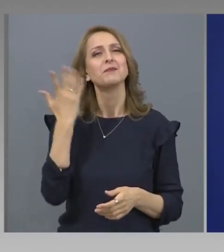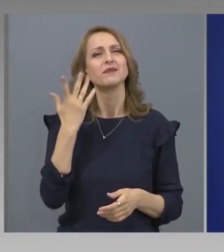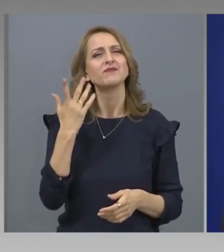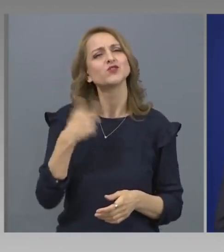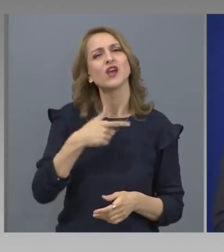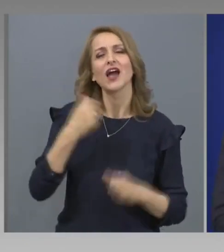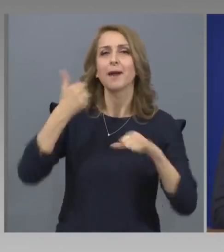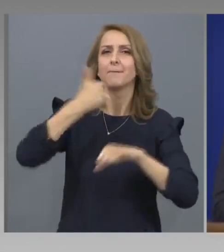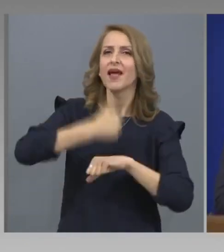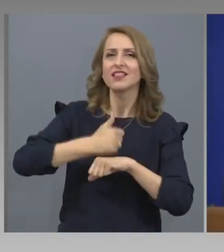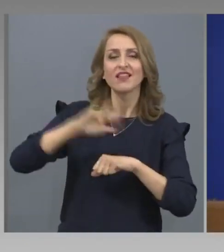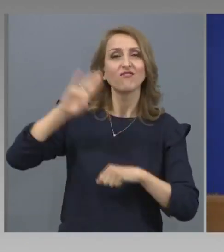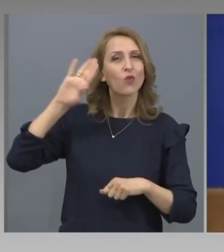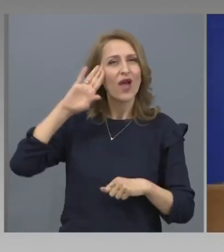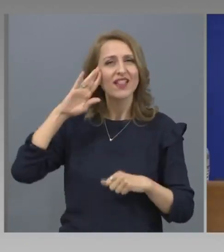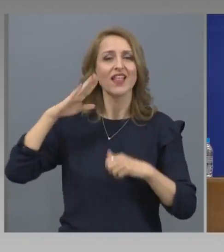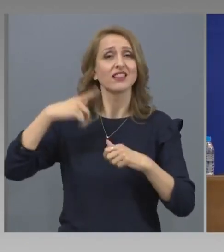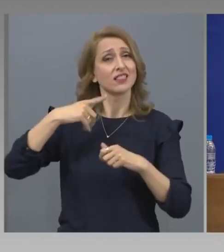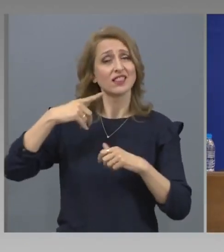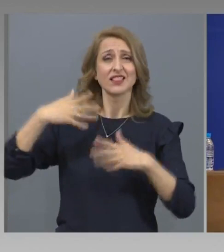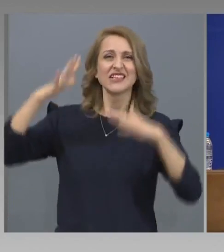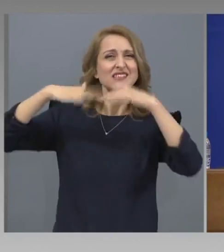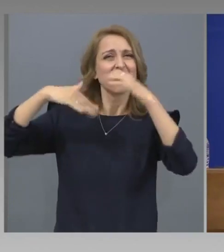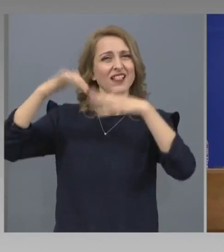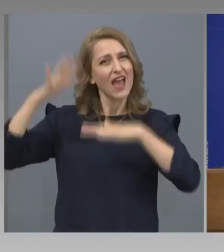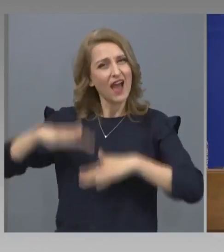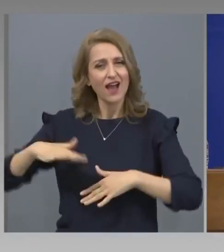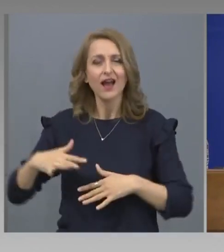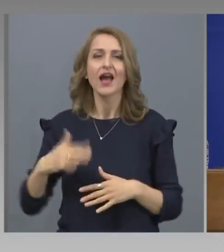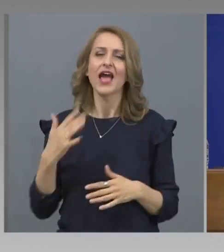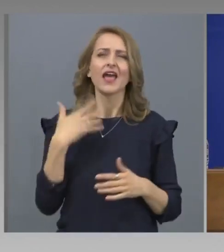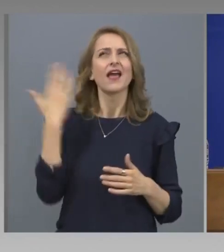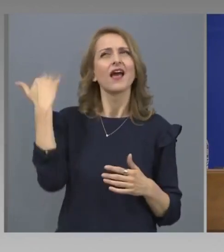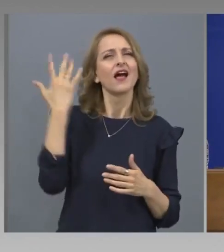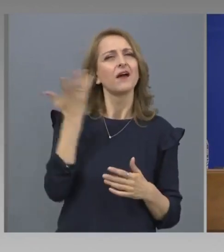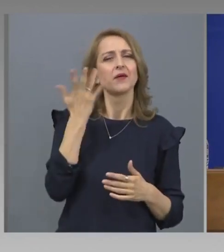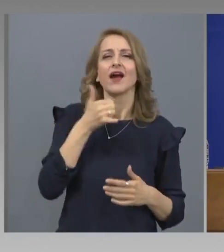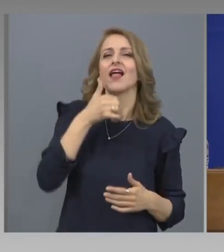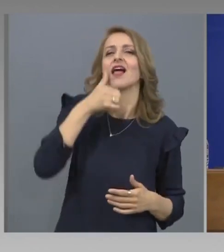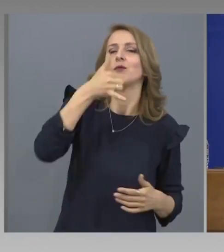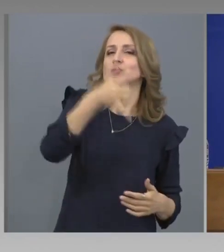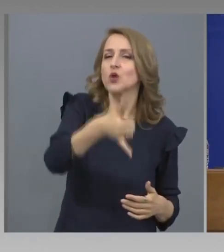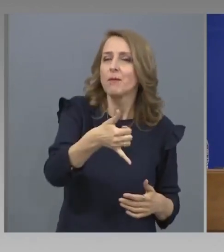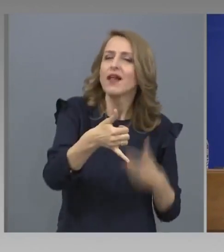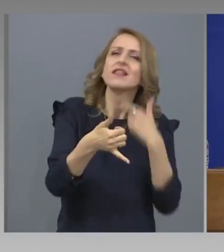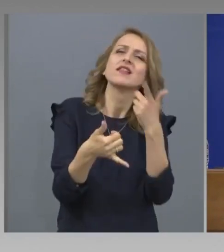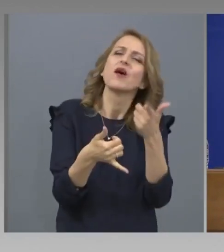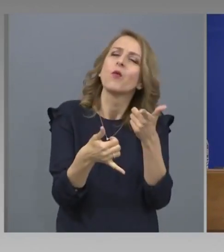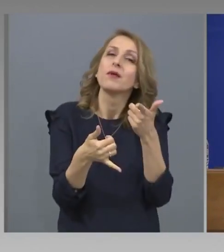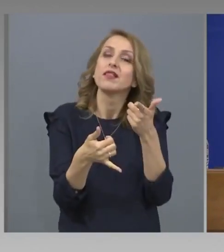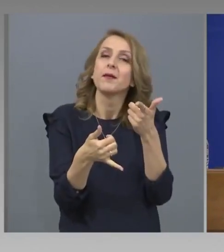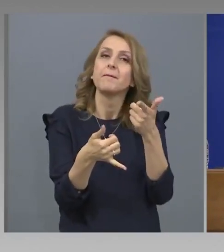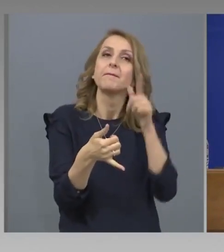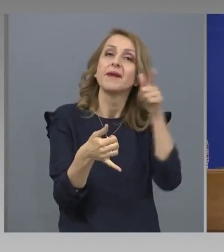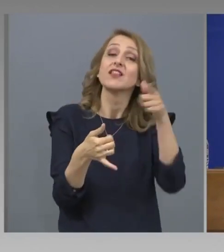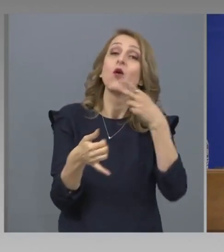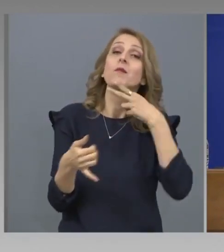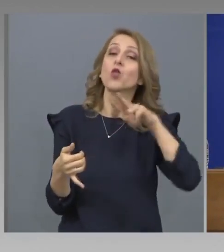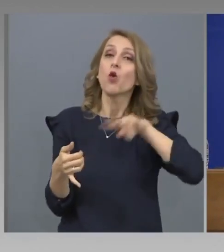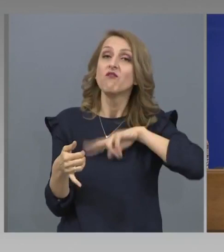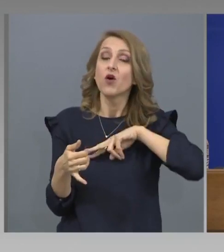имах бих военен и зимата сняг паднало. И аз се обаждам да видя, нали, че беше там бедствено положение. Той вика,